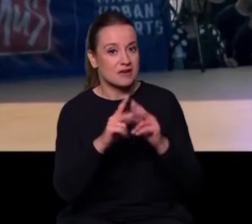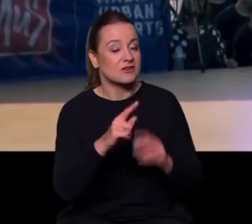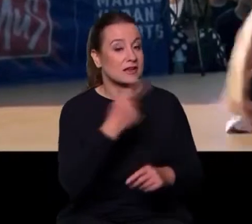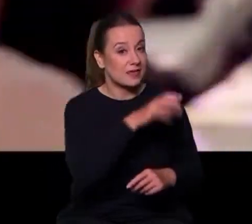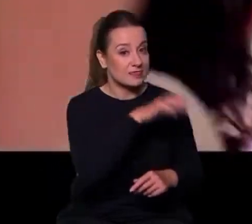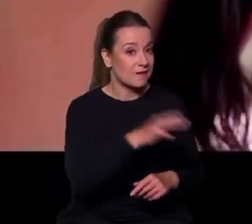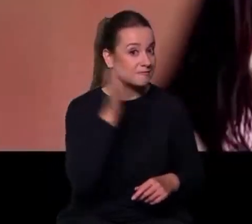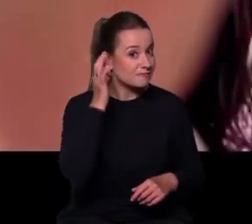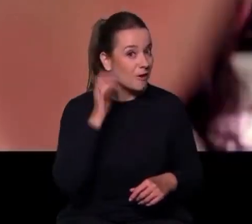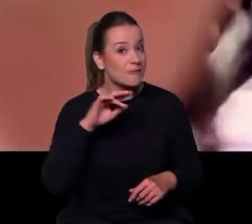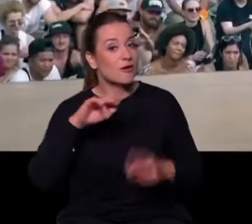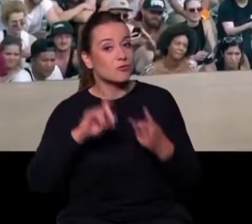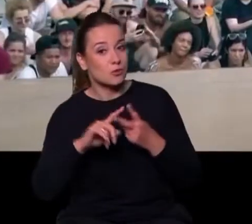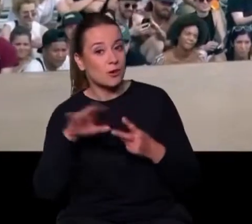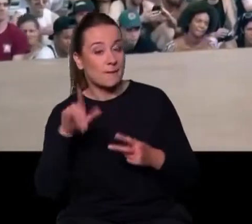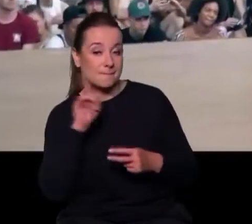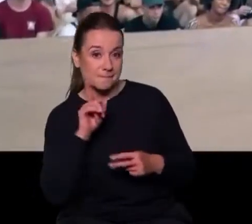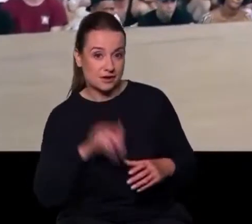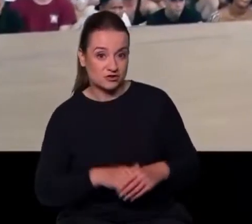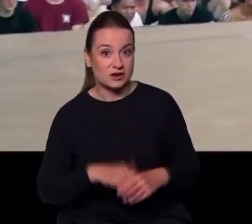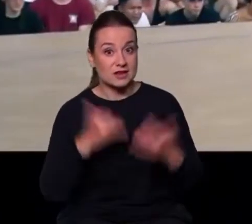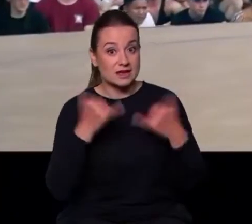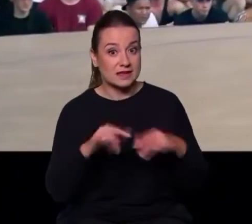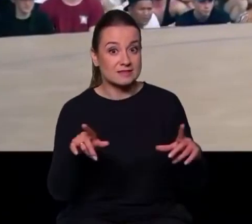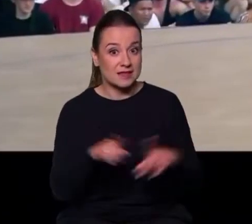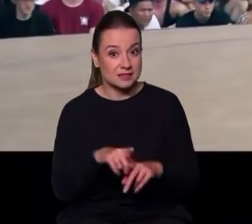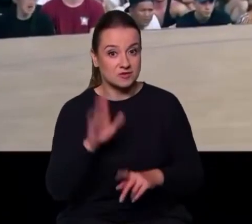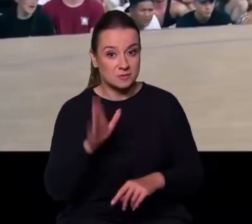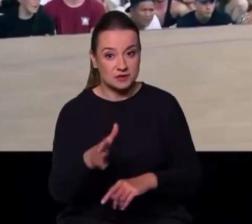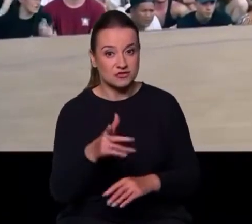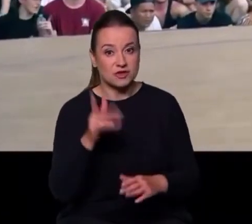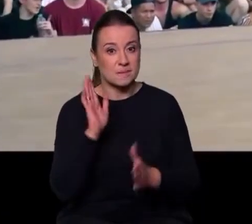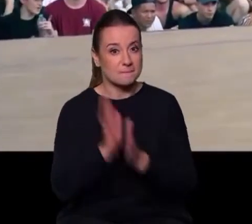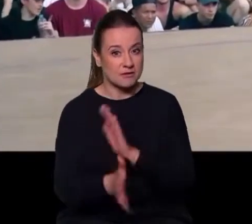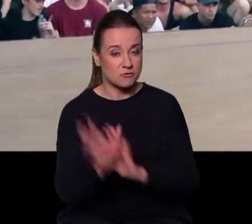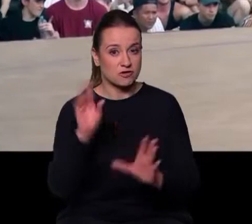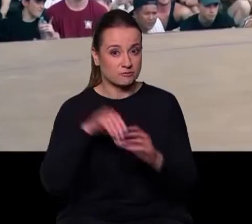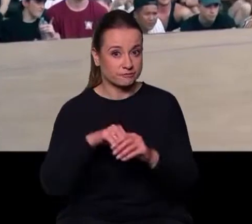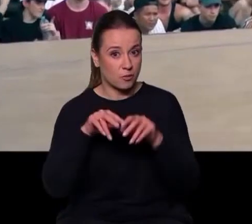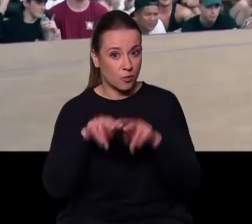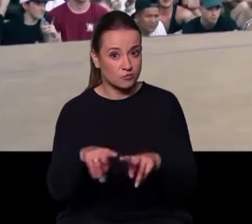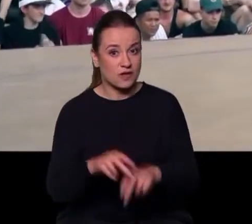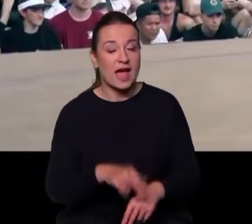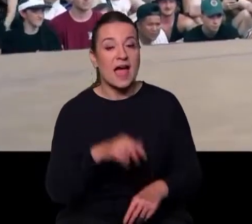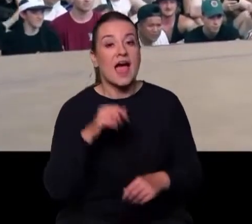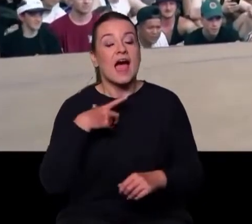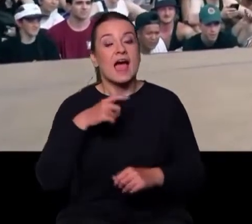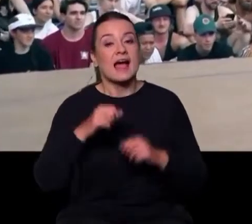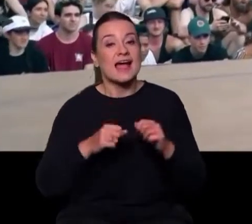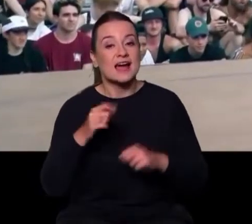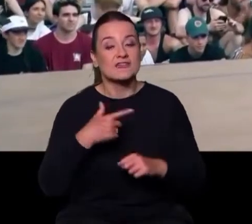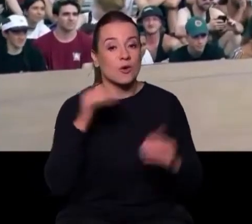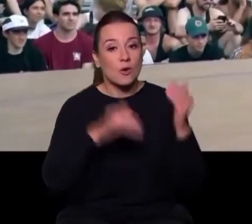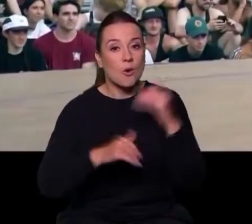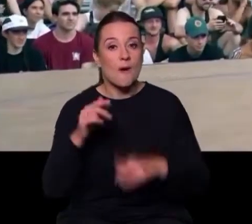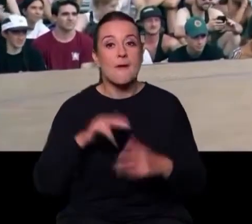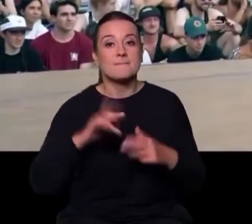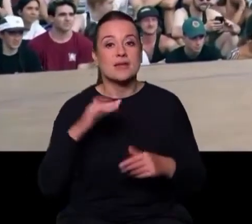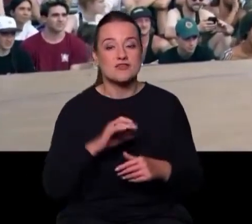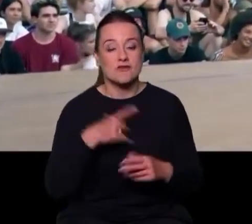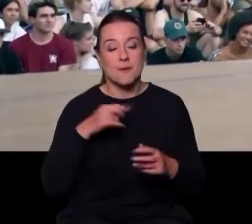mężczyzn. Innymi dyscyplinami, w których będzie można wywalczyć bezpośrednią kwalifikację na Igrzyska, są kajakarstwo górskie, łucznictwo, pięciobój nowoczesny,